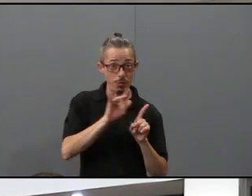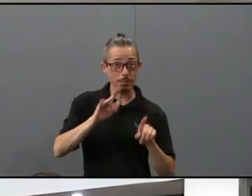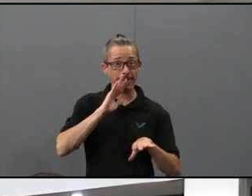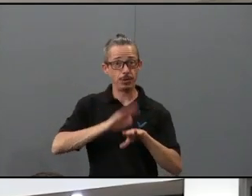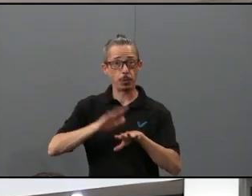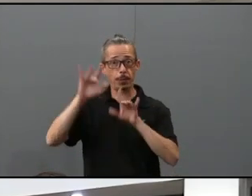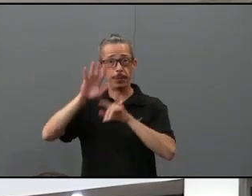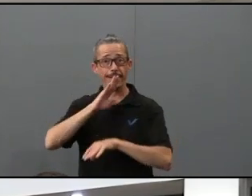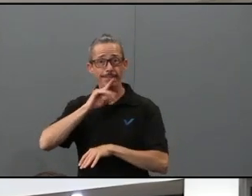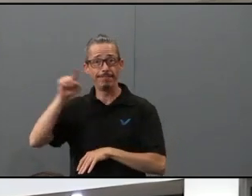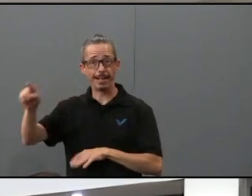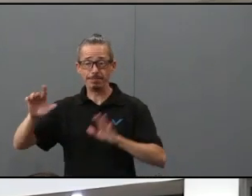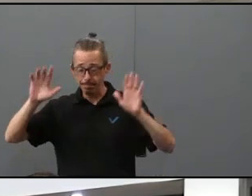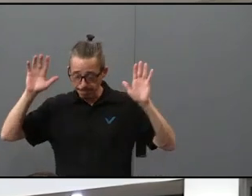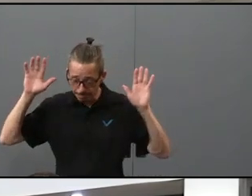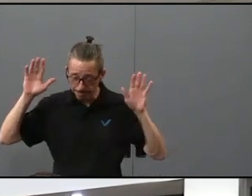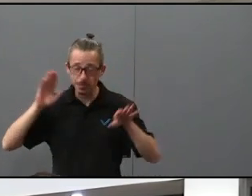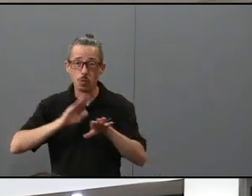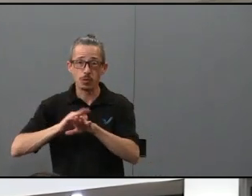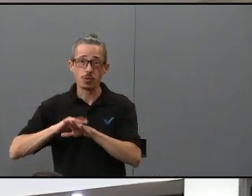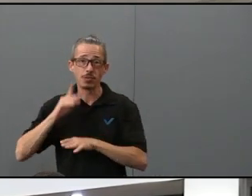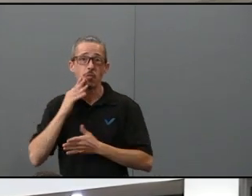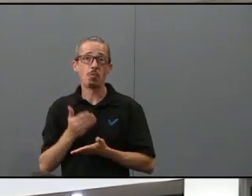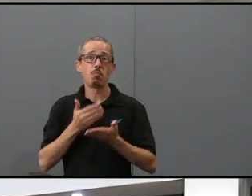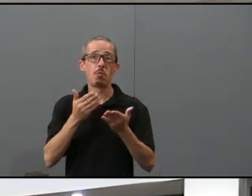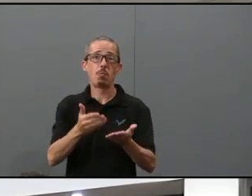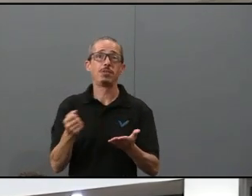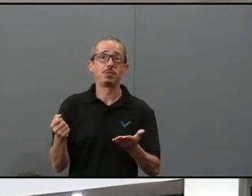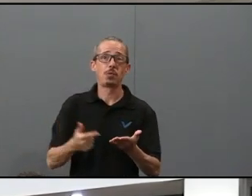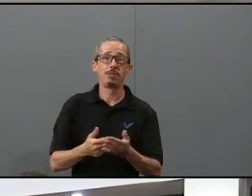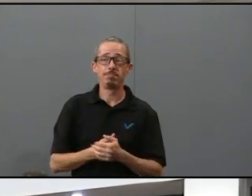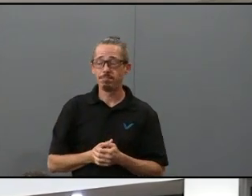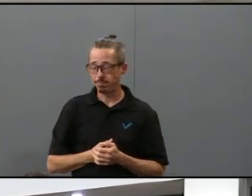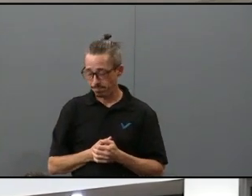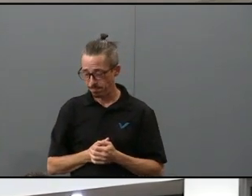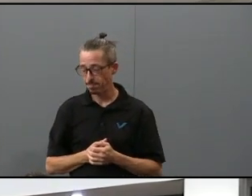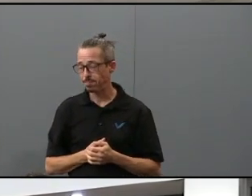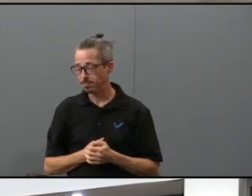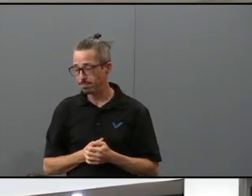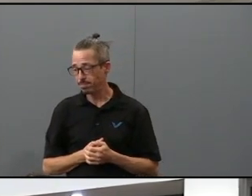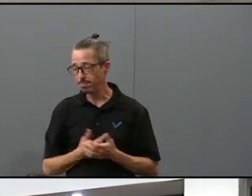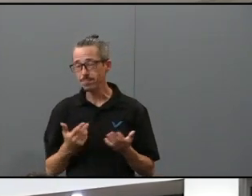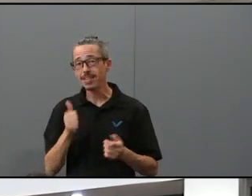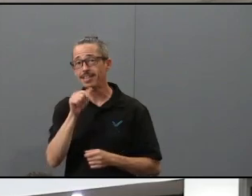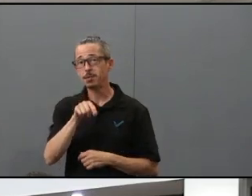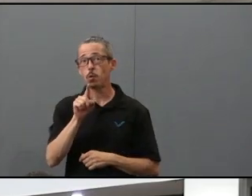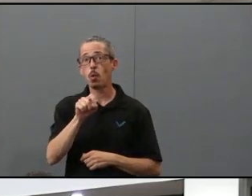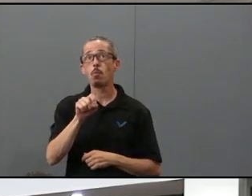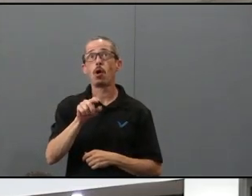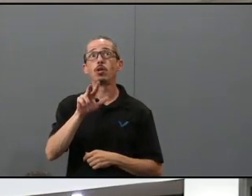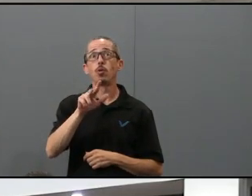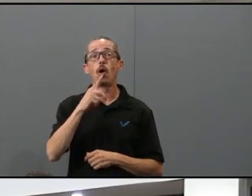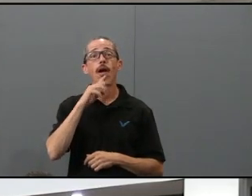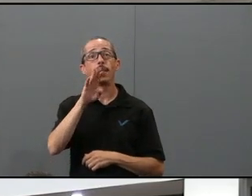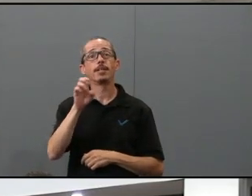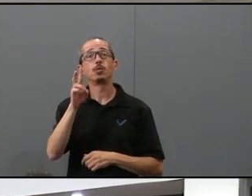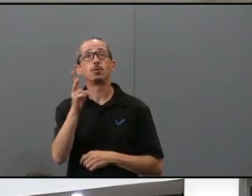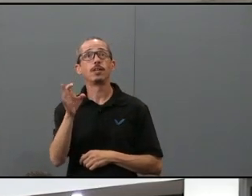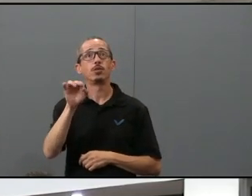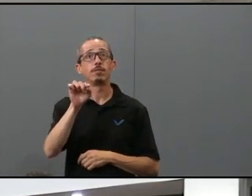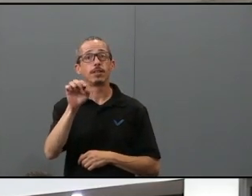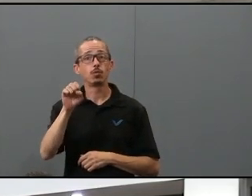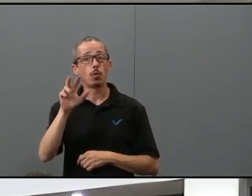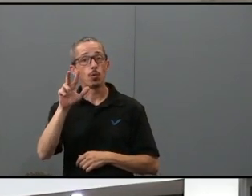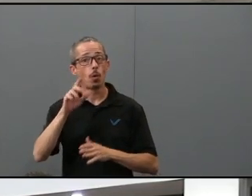alors un conseiller une conseillre pour en donner la vie j'en donne la vie monsieur le Président merci beaucoup 10.1.3 479-3